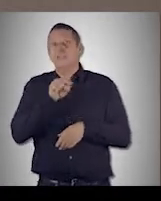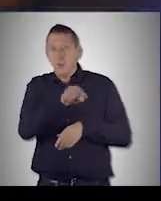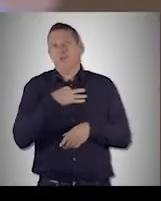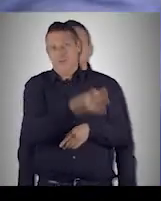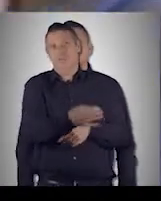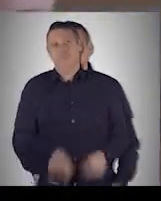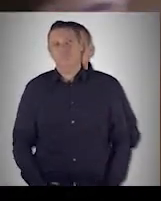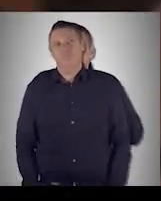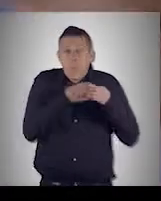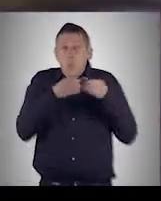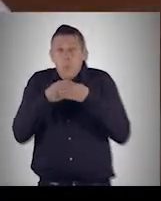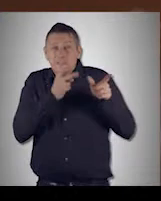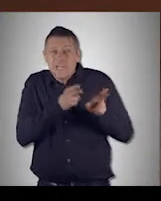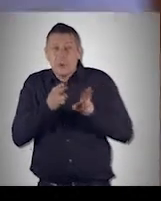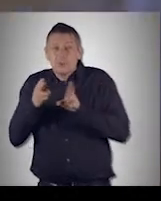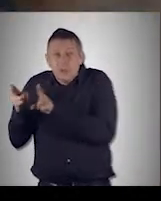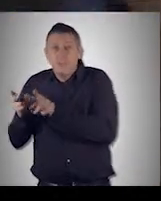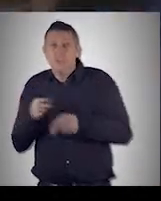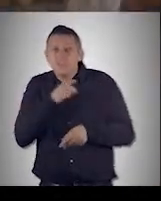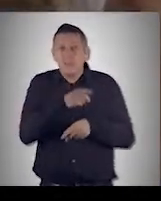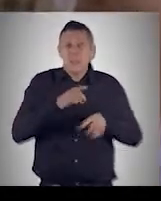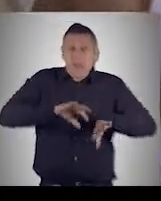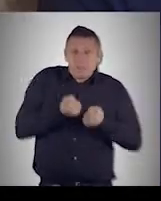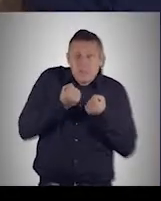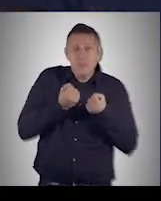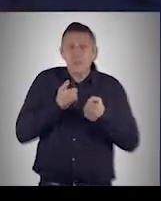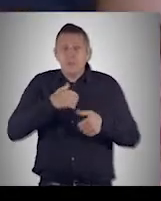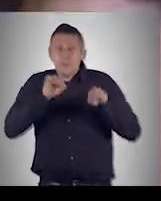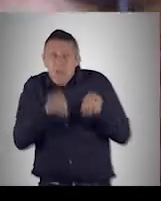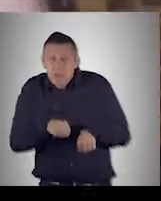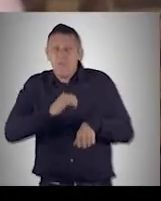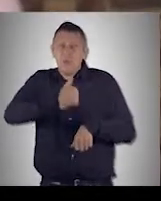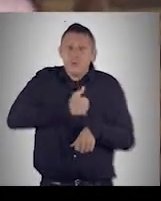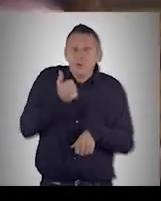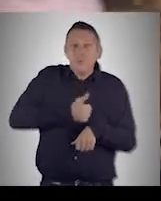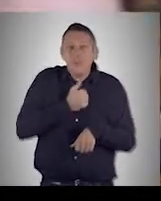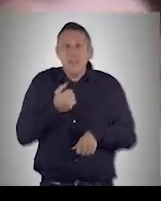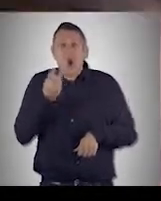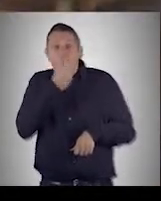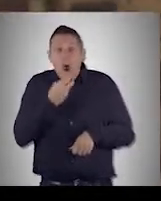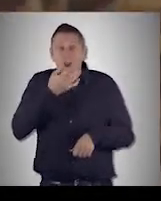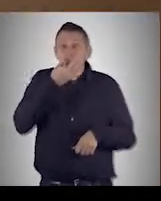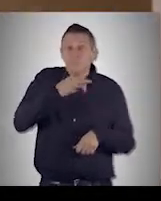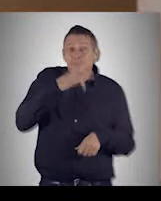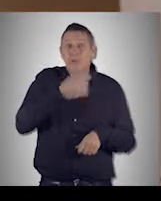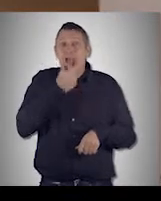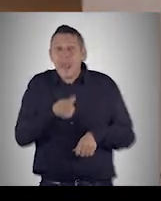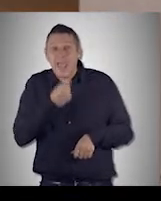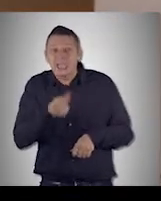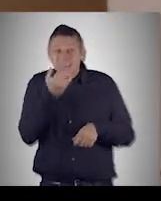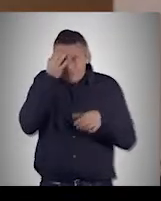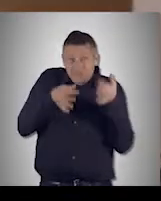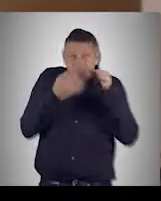nous qui les choisissons. Ces séances lui permettent de stimuler des aptitudes et des capacités comme l'autonomie, l'aisance à l'oral, la créativité,